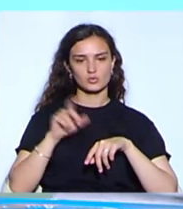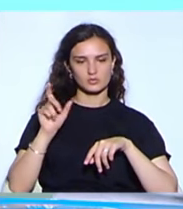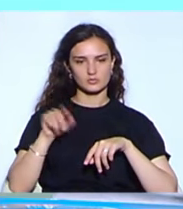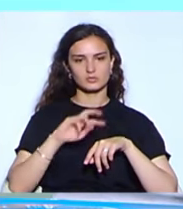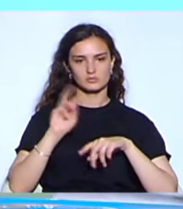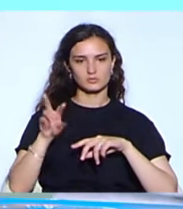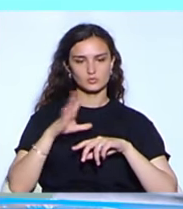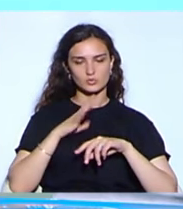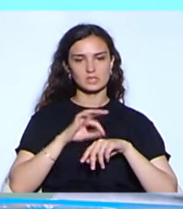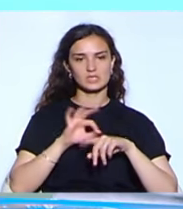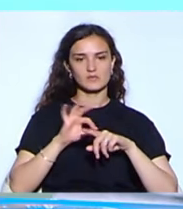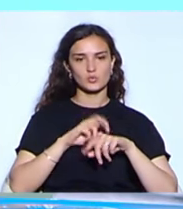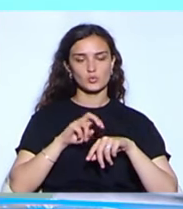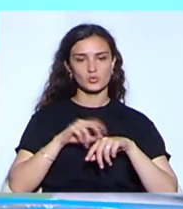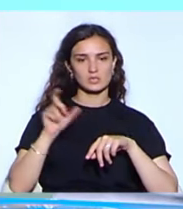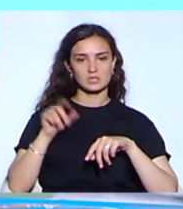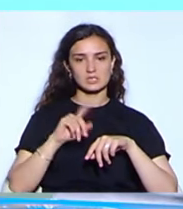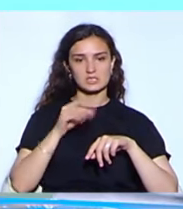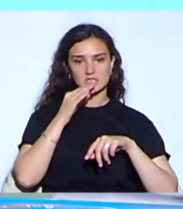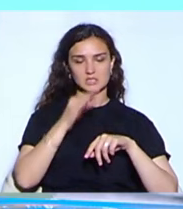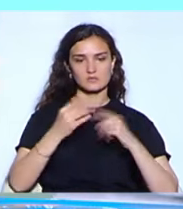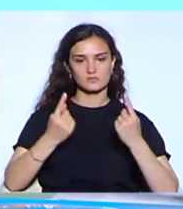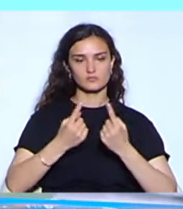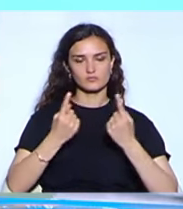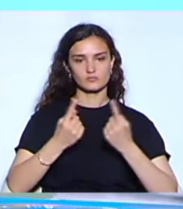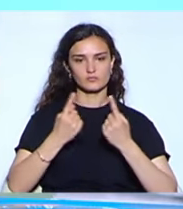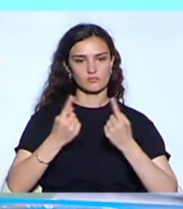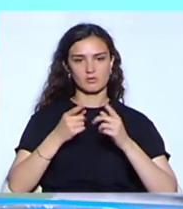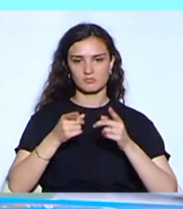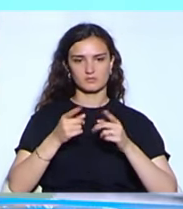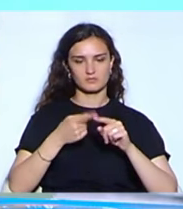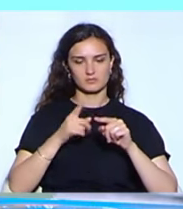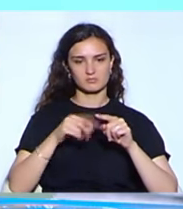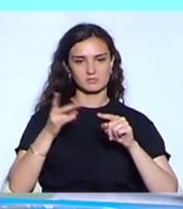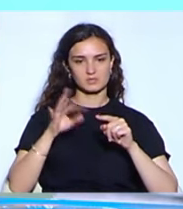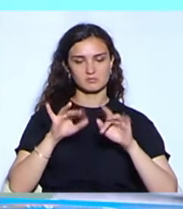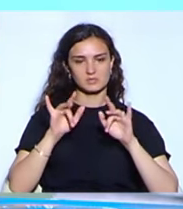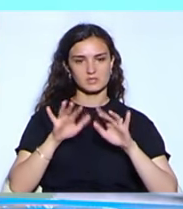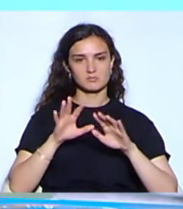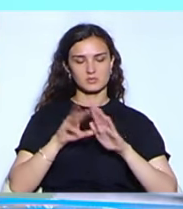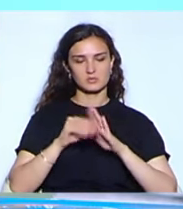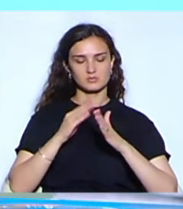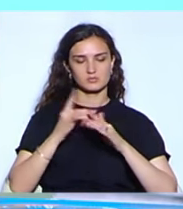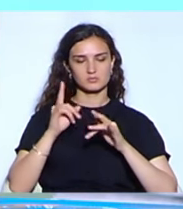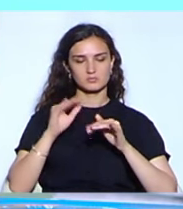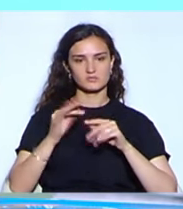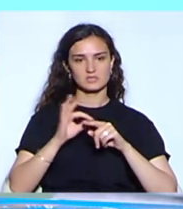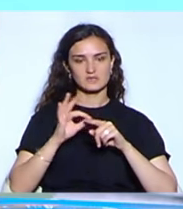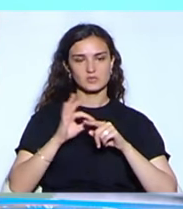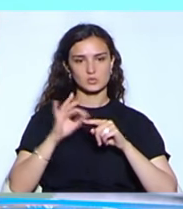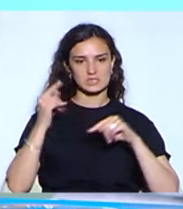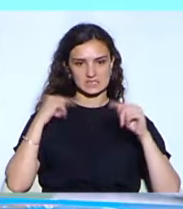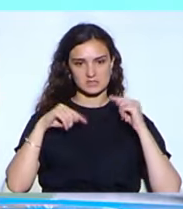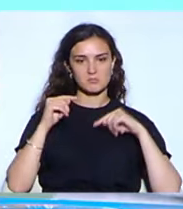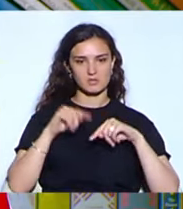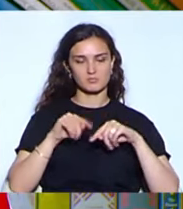ნევროლოგმა გითხრა, რომ აი ის, რასაც გეტყვით ახლა, არის ჩვეულებრივი ბუნებრივი მოვლენა, მაგრამ საქმე იმაშია, რომ ბავშვის ნერვულ სისტემაზე